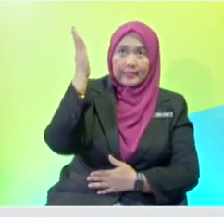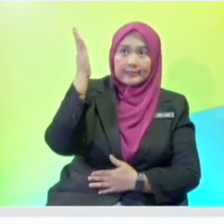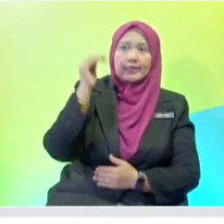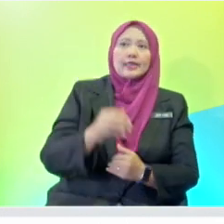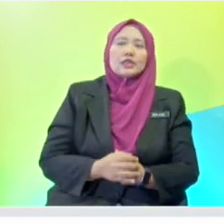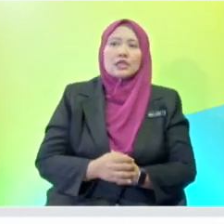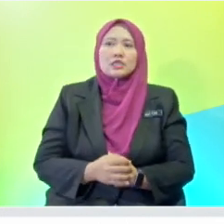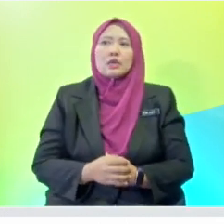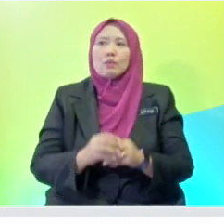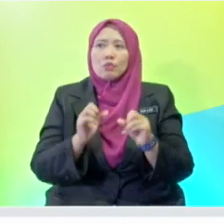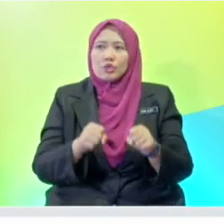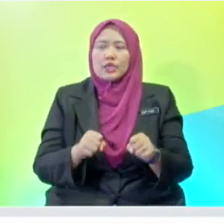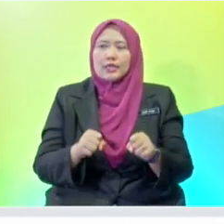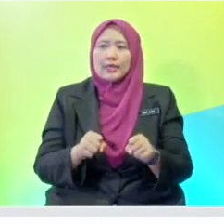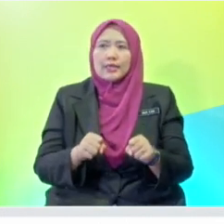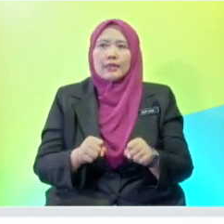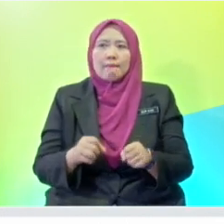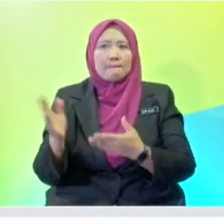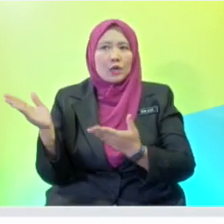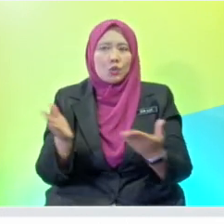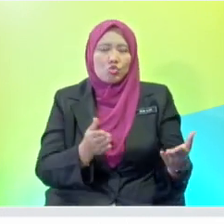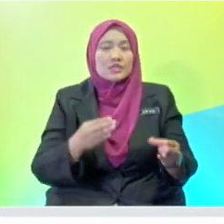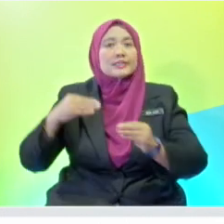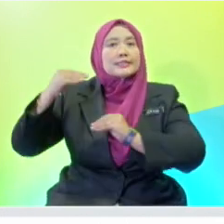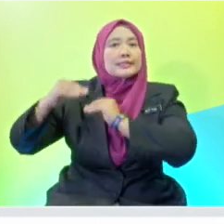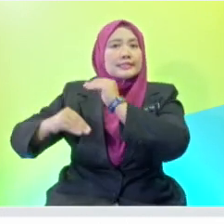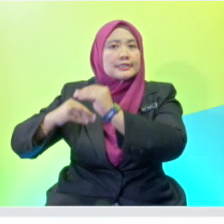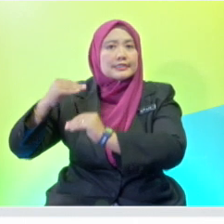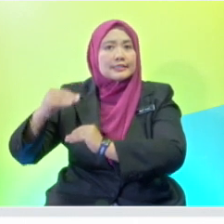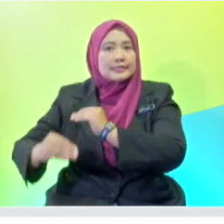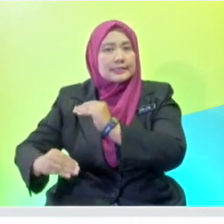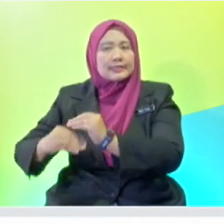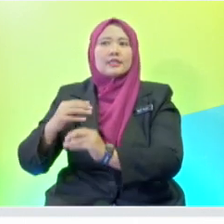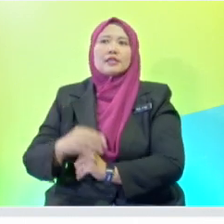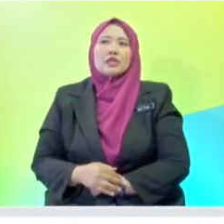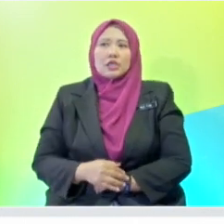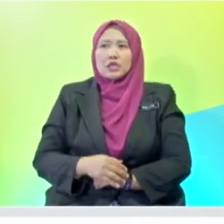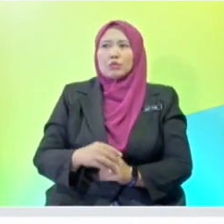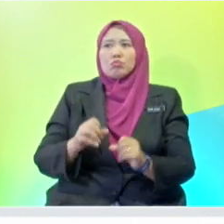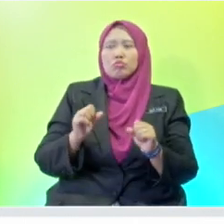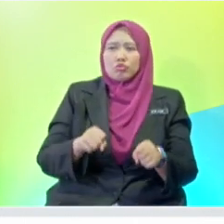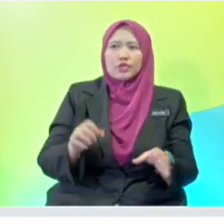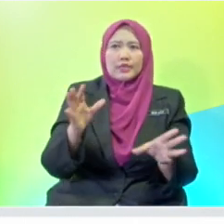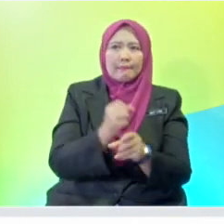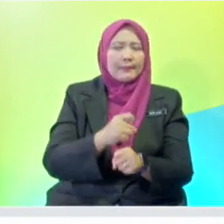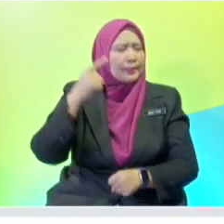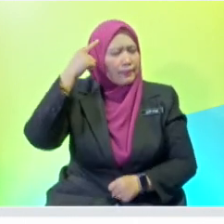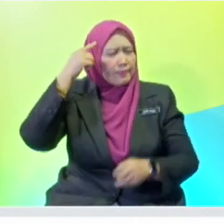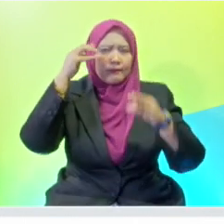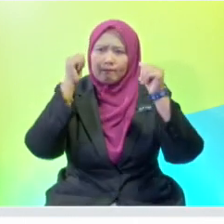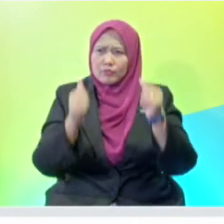individu tersebut merupakan pembawa genetik ya berisiko untuk mengalami demensia individu yang punya